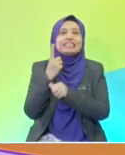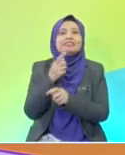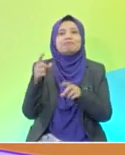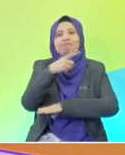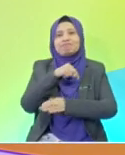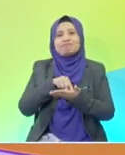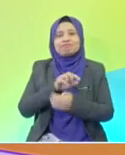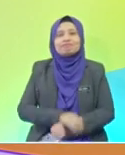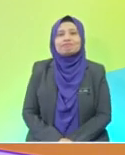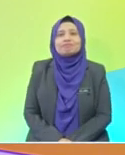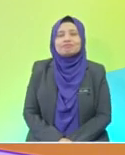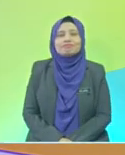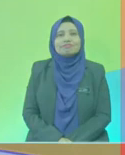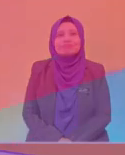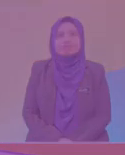dahulu